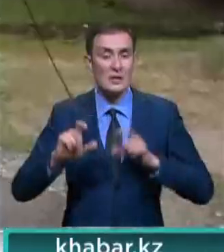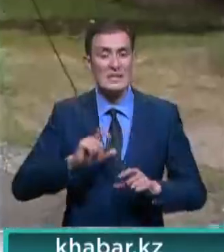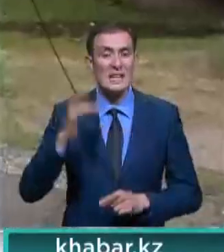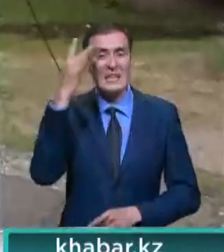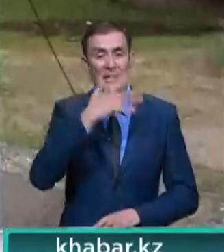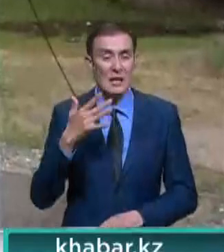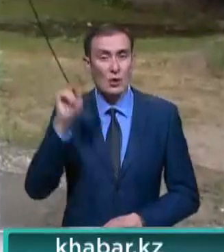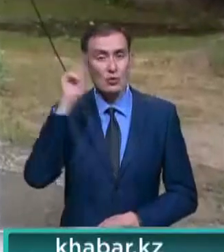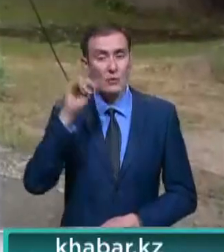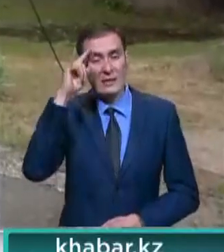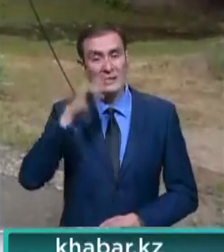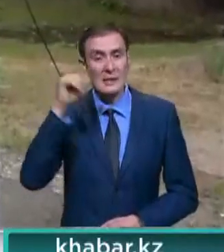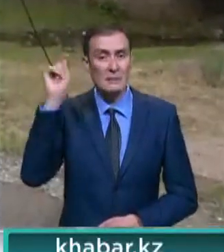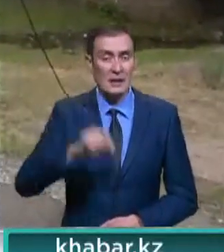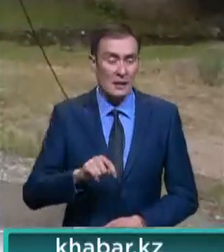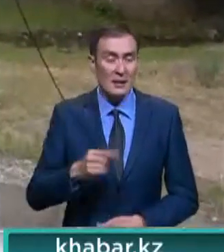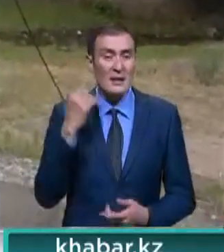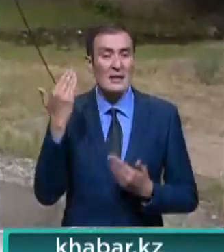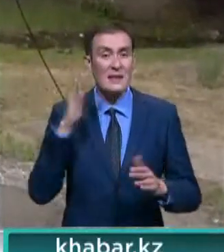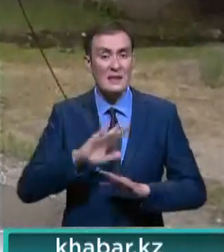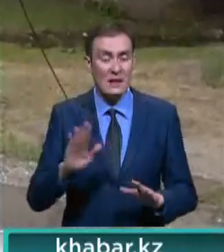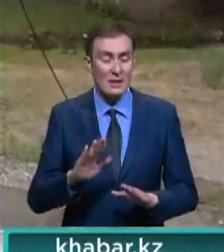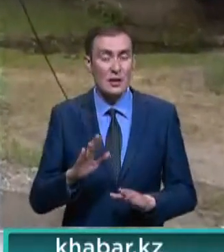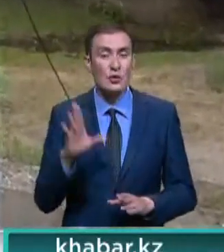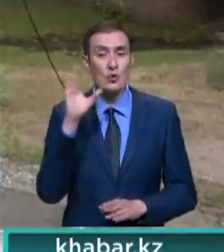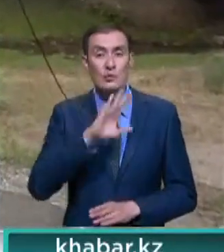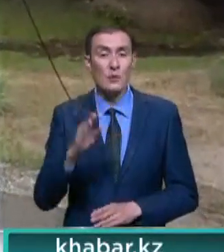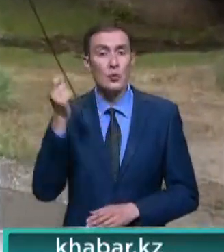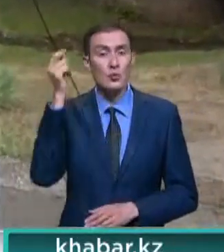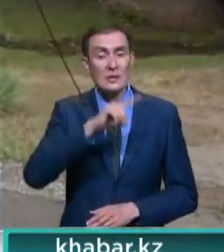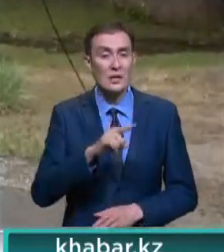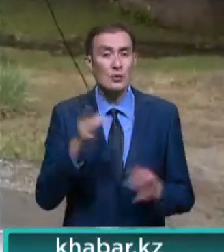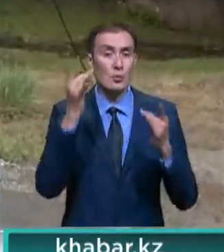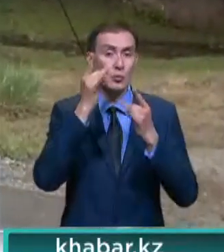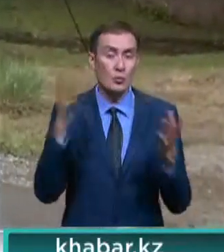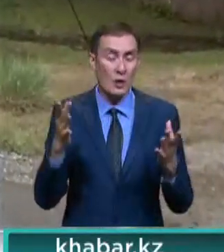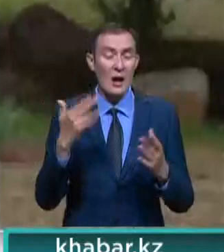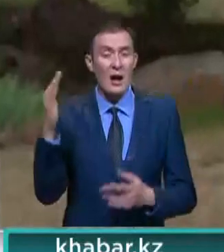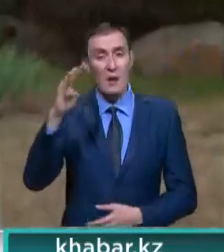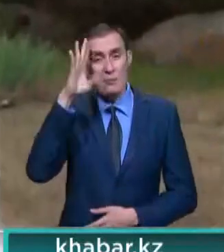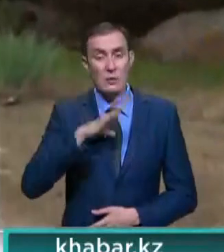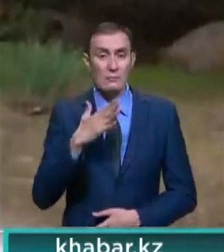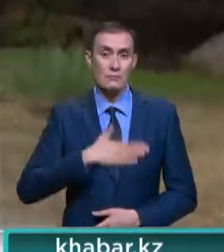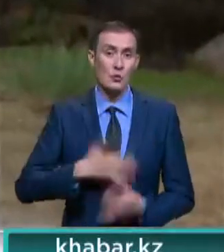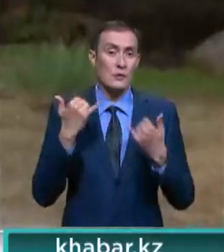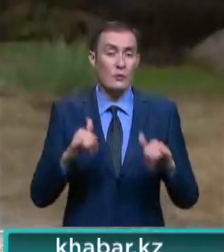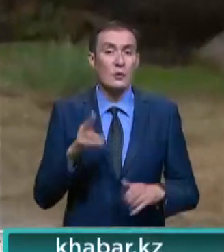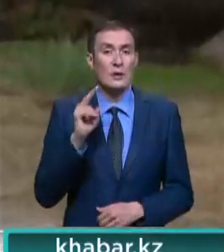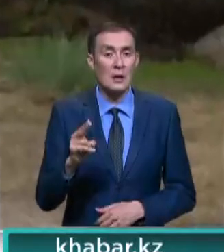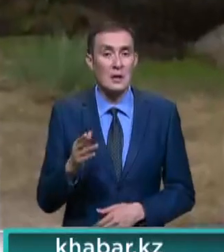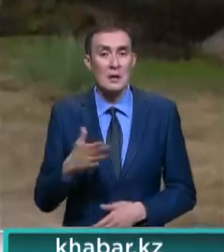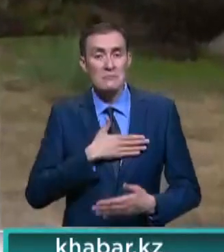Нигерии. На учебу в Казахстан он приехал относительно недавно и еще не успел познакомиться с местной культурой. Авраам был приятно удивлен тому, какие